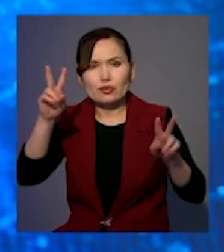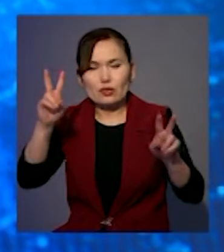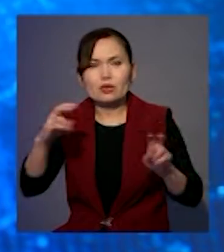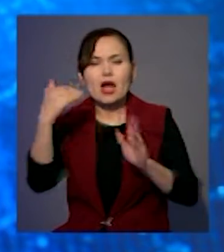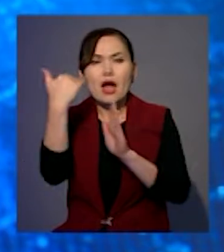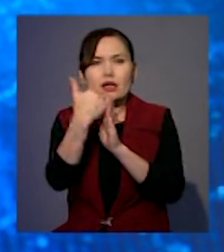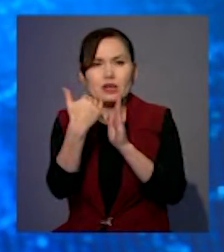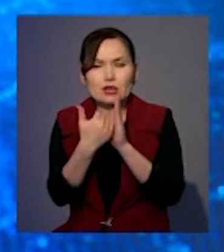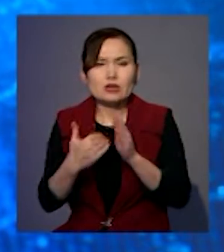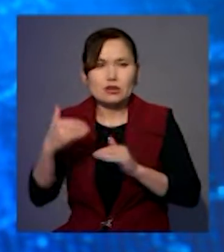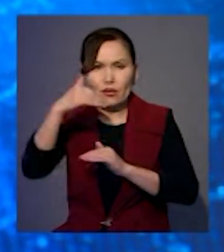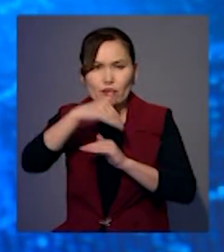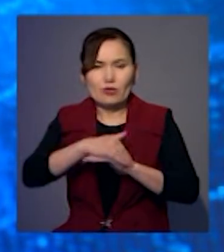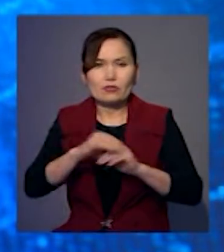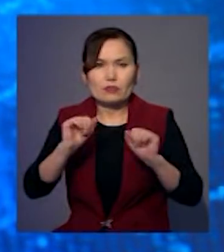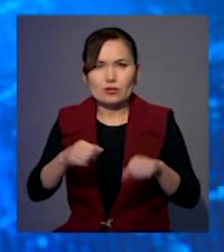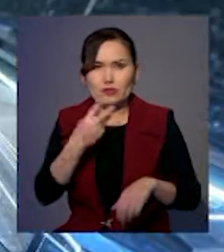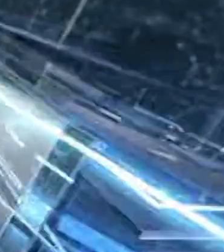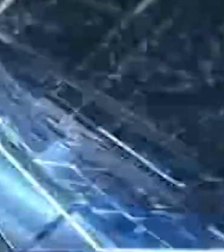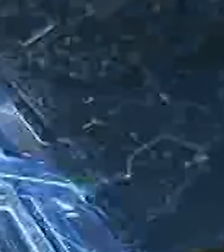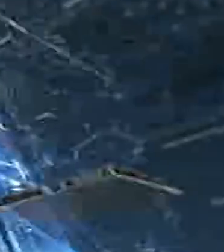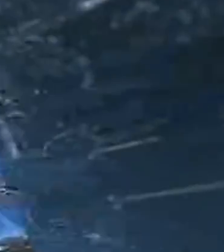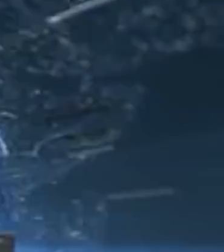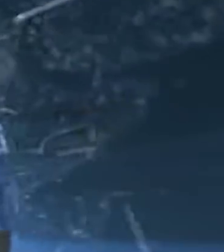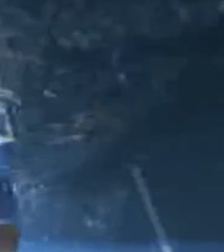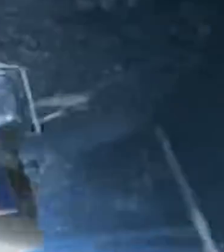кешкі 21:30-да көре аласыздар.